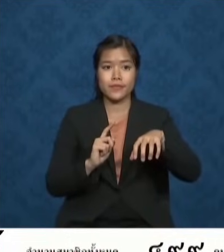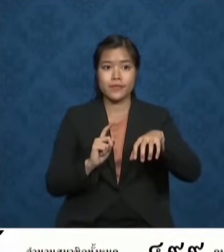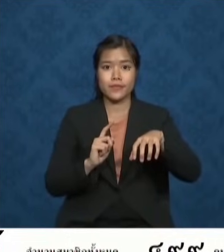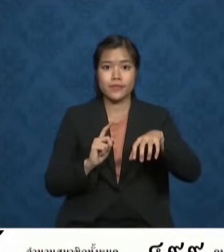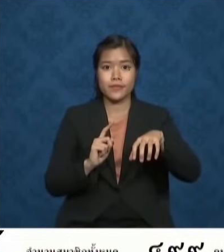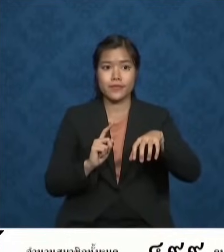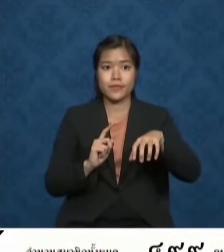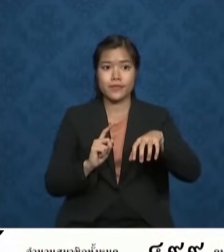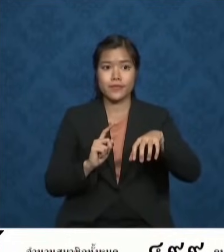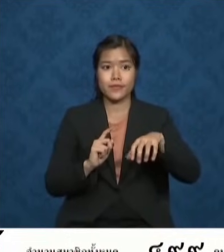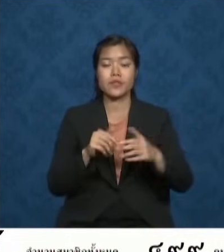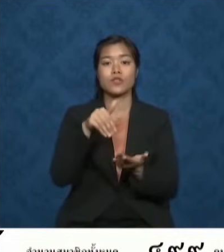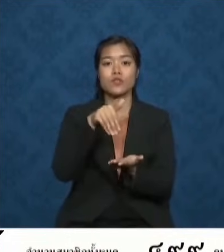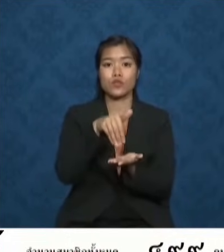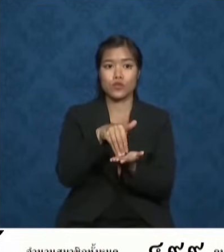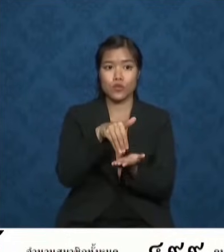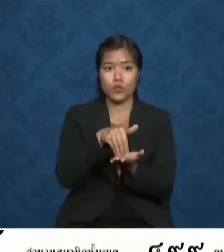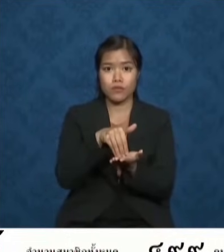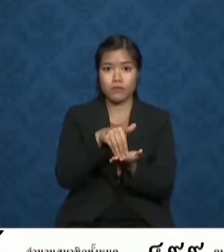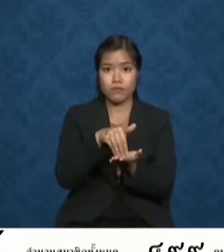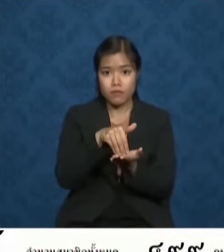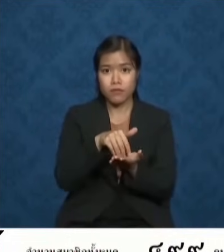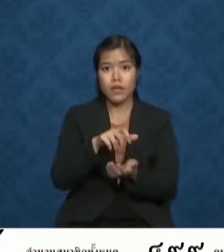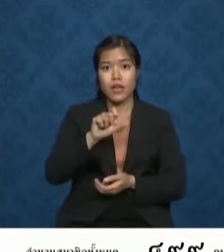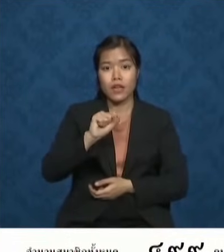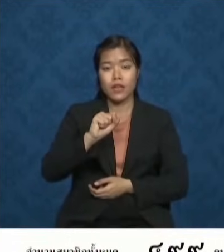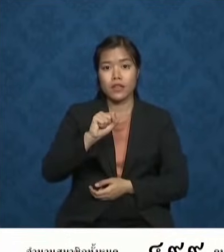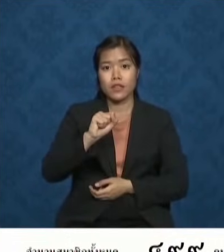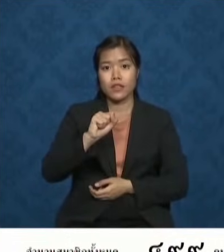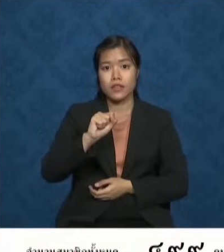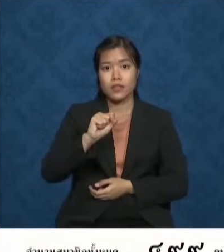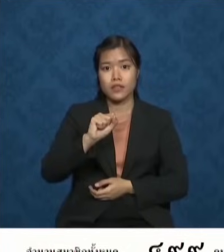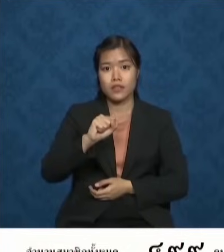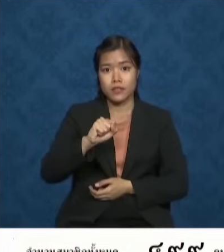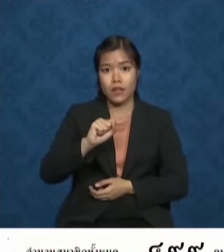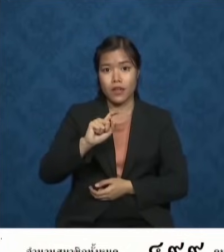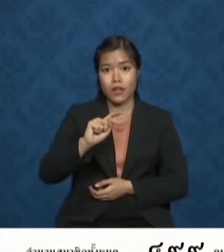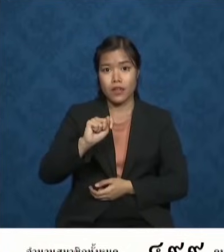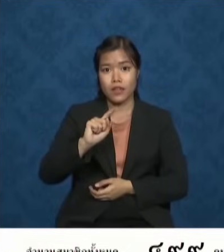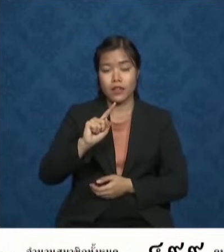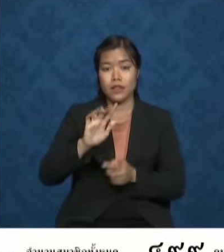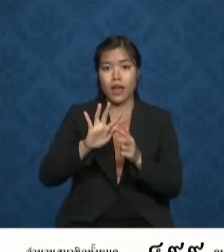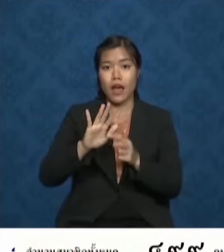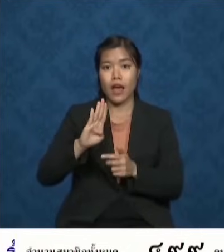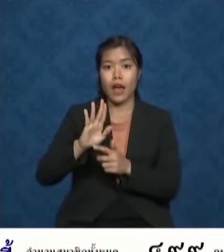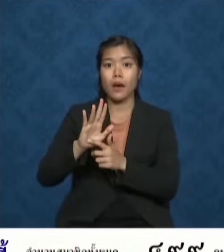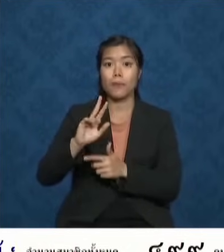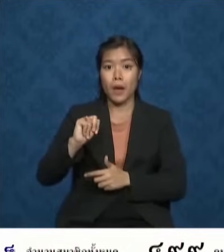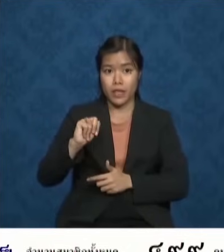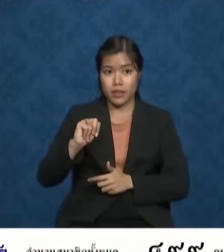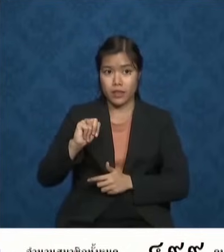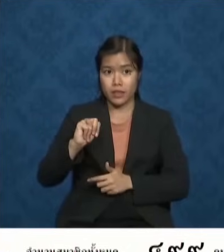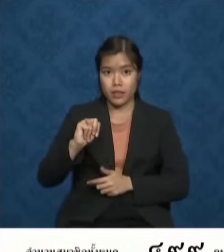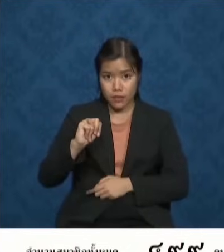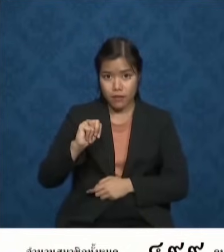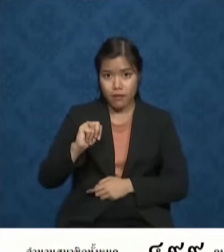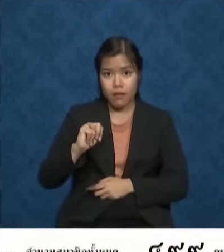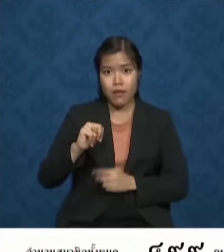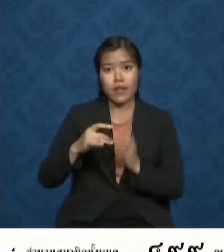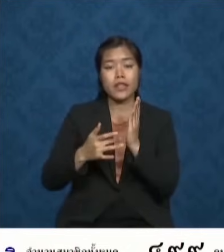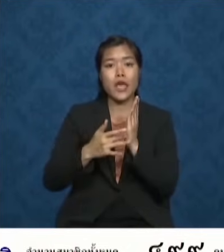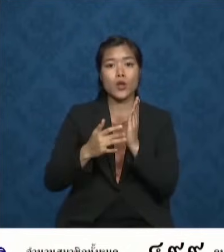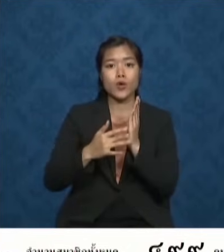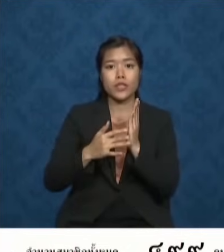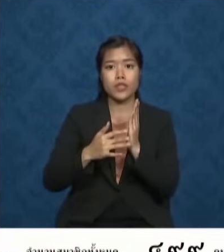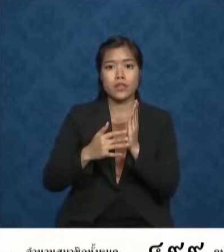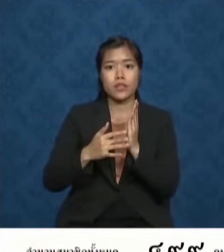ก็คือสำนักงานศูนย์สถาบันเทคโนโลยีป้องกันประเทศสถาบันนี้ทำอะไรครับ